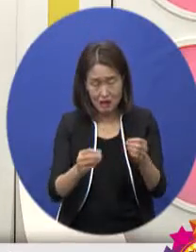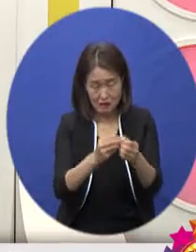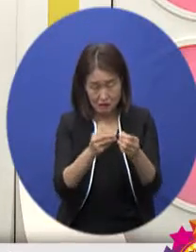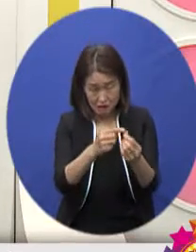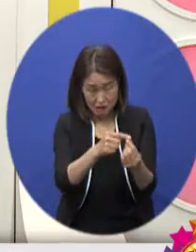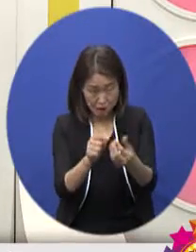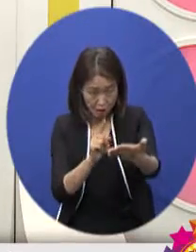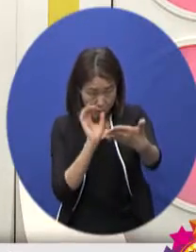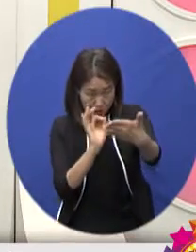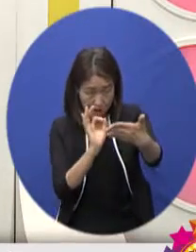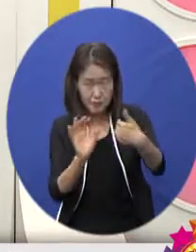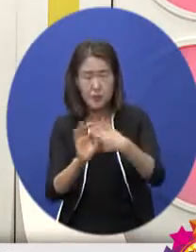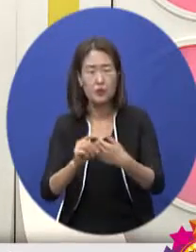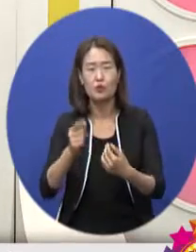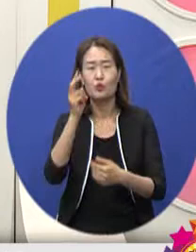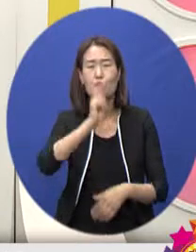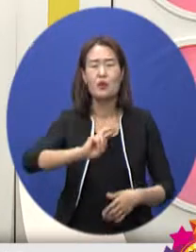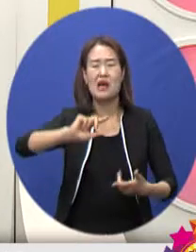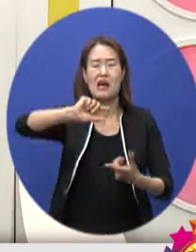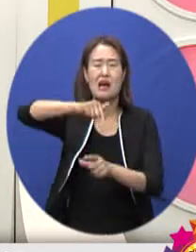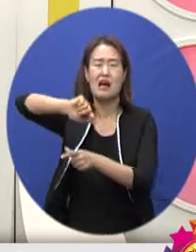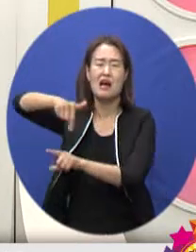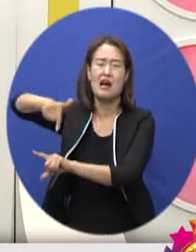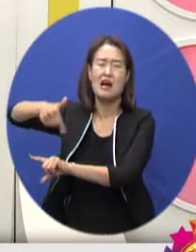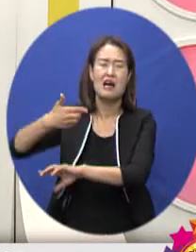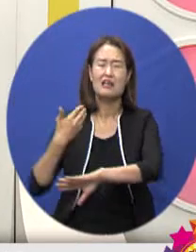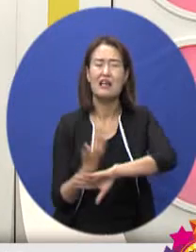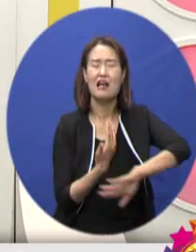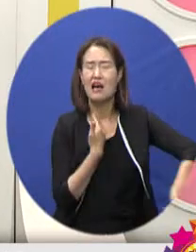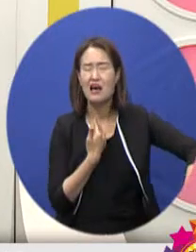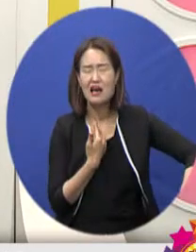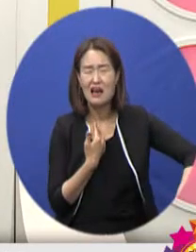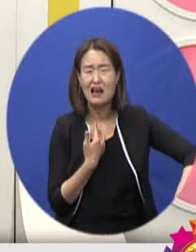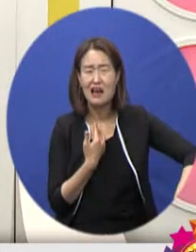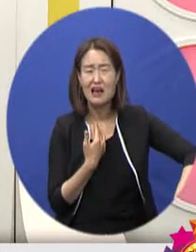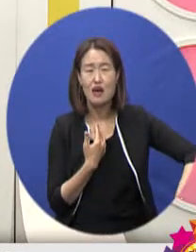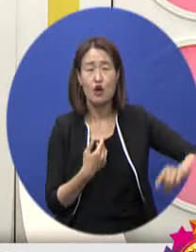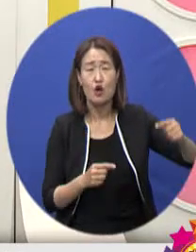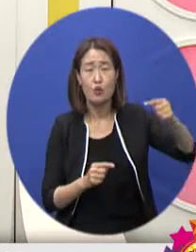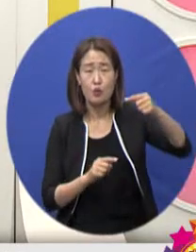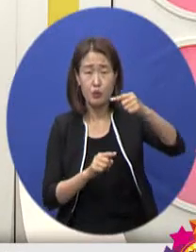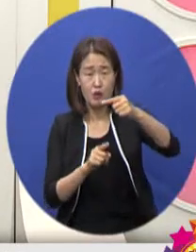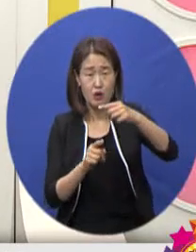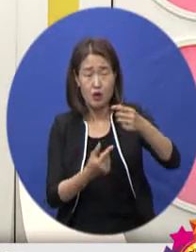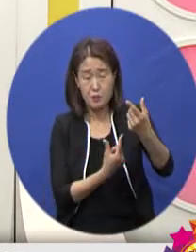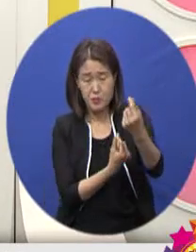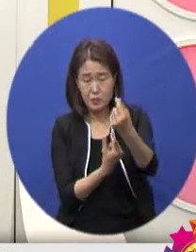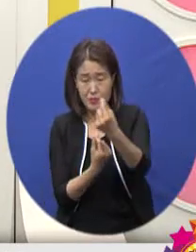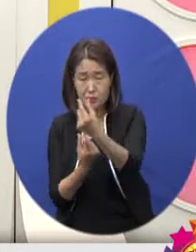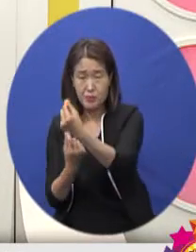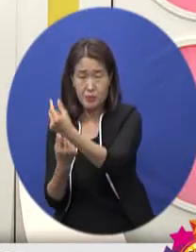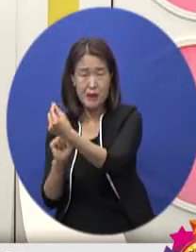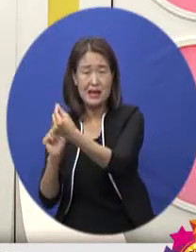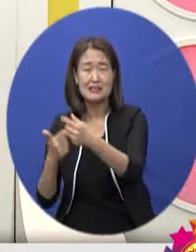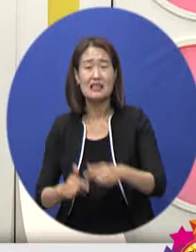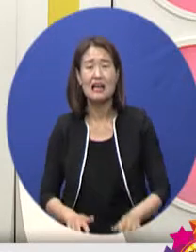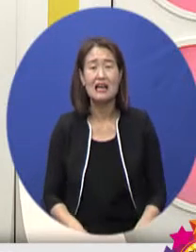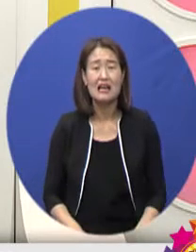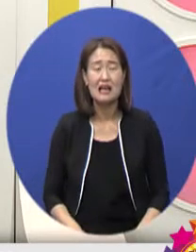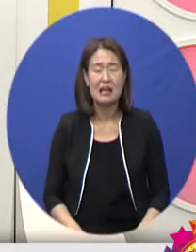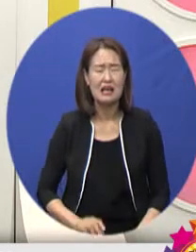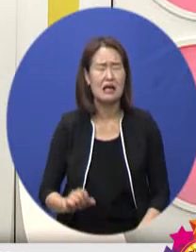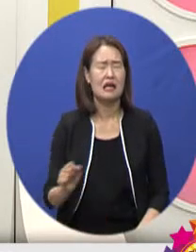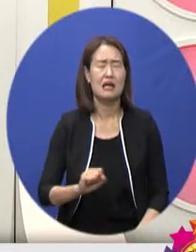따라 부르시면 노래가 많이 많이 늦어져요. 아, 예. TV를 아, 그러니까 연주에 나오는 그